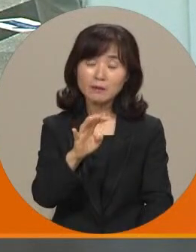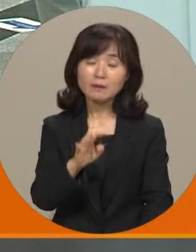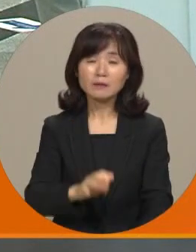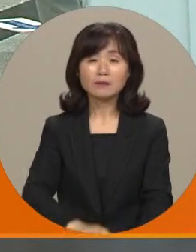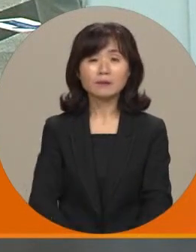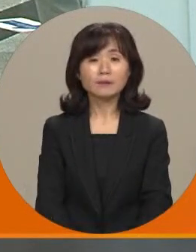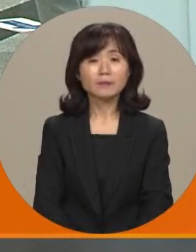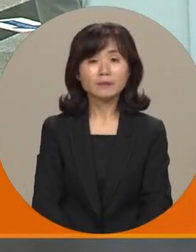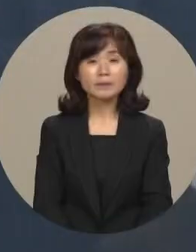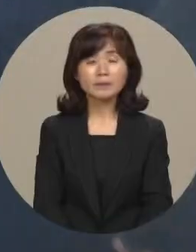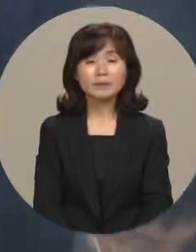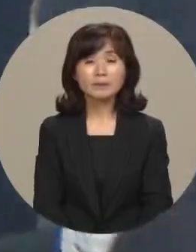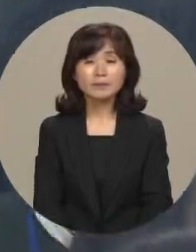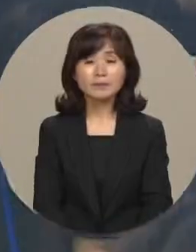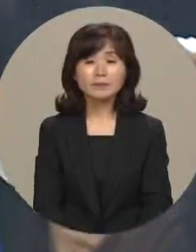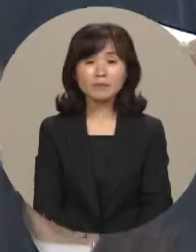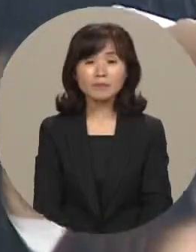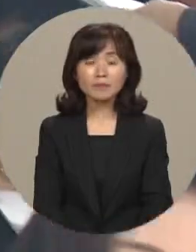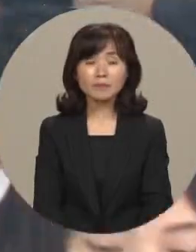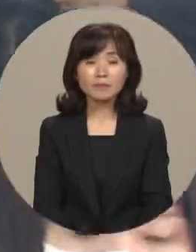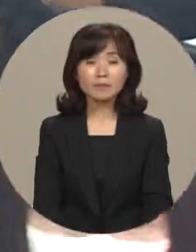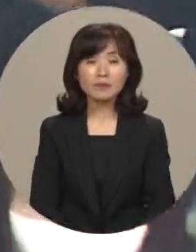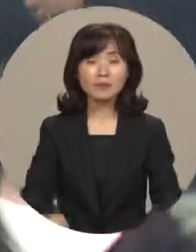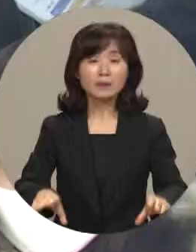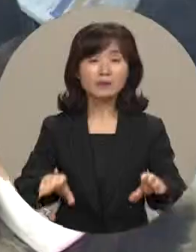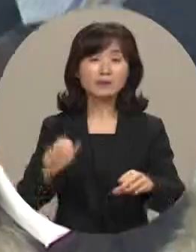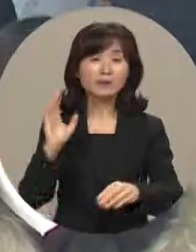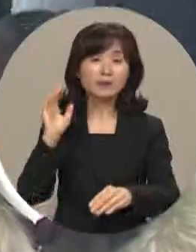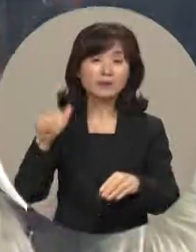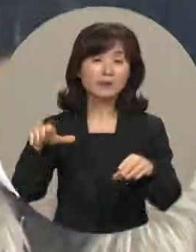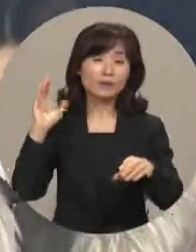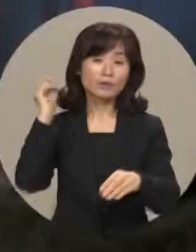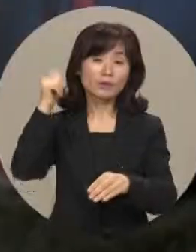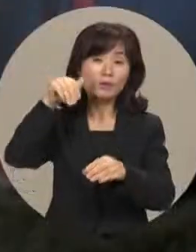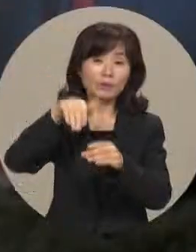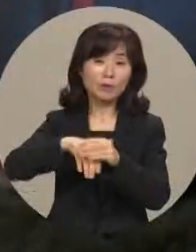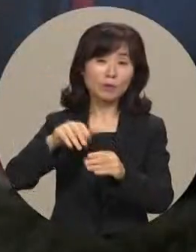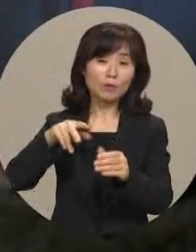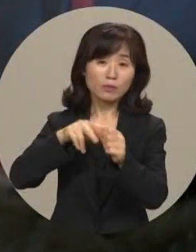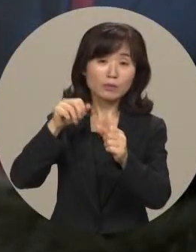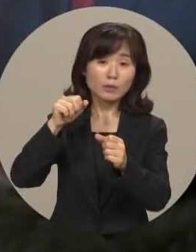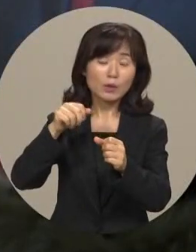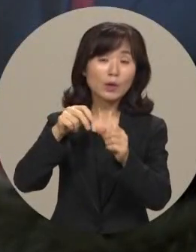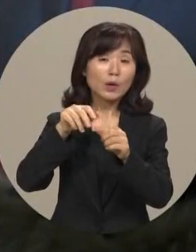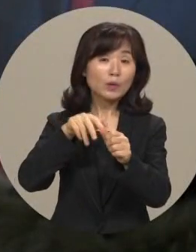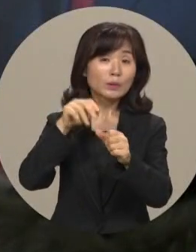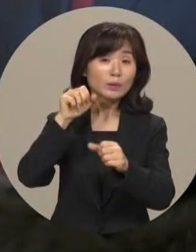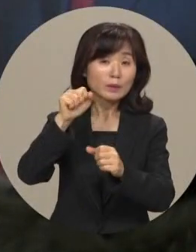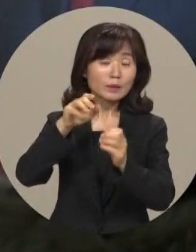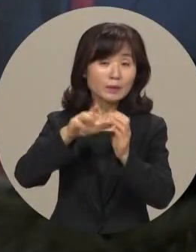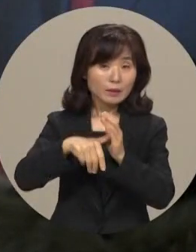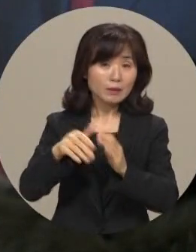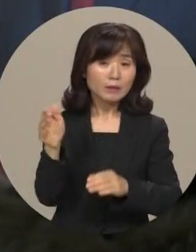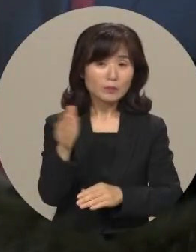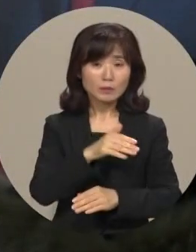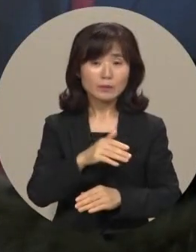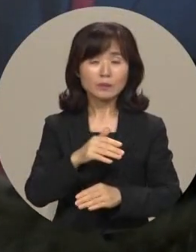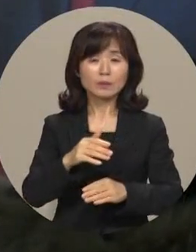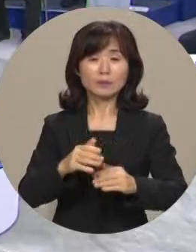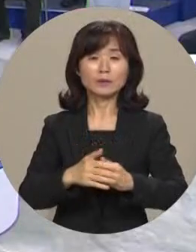기자입니다 대선 후보 때부터 교육감 직선제 개편을 공약으로 제시했던 윤석열